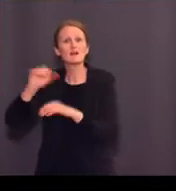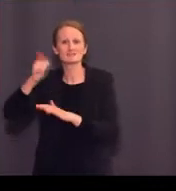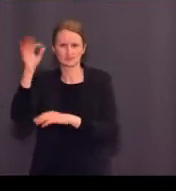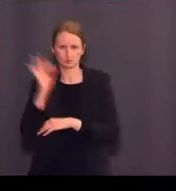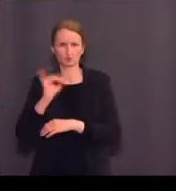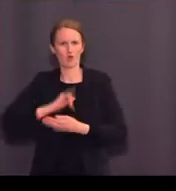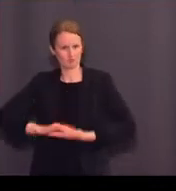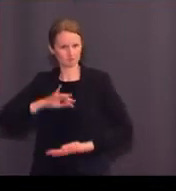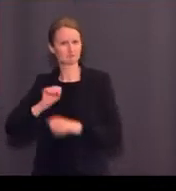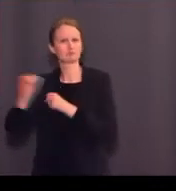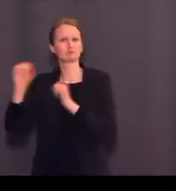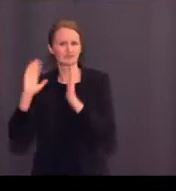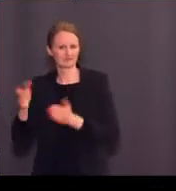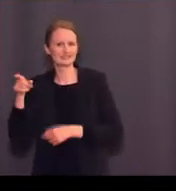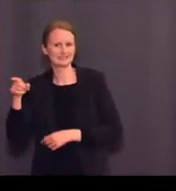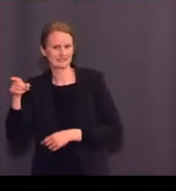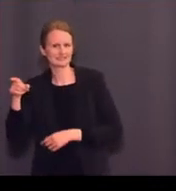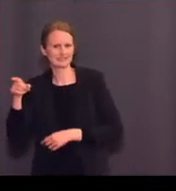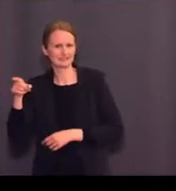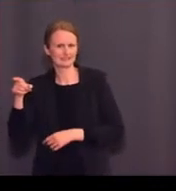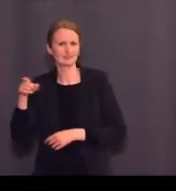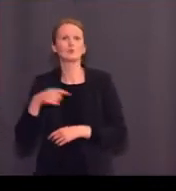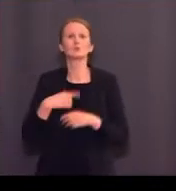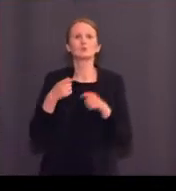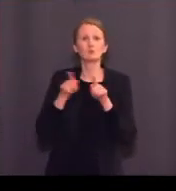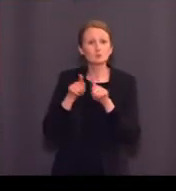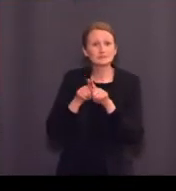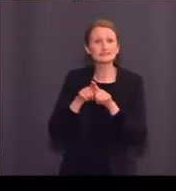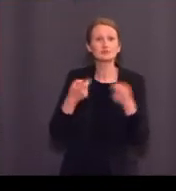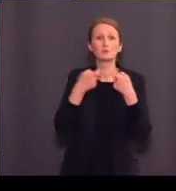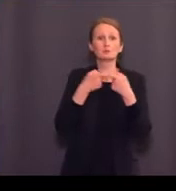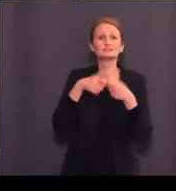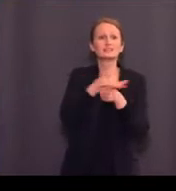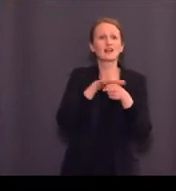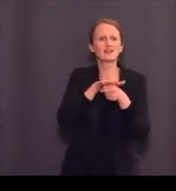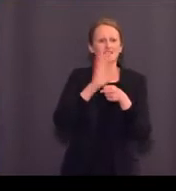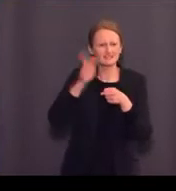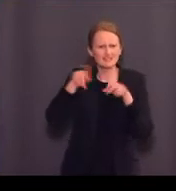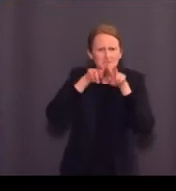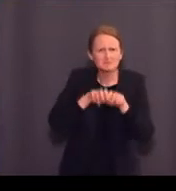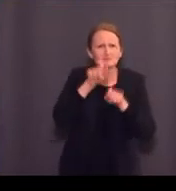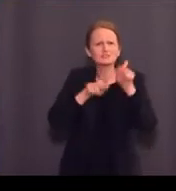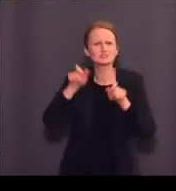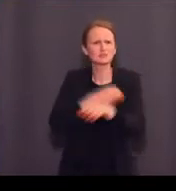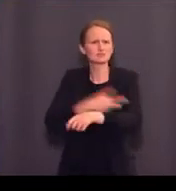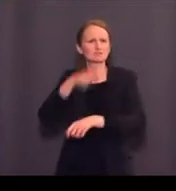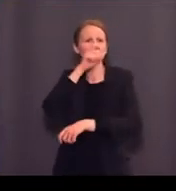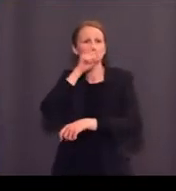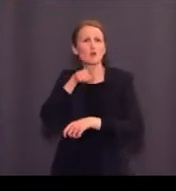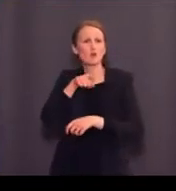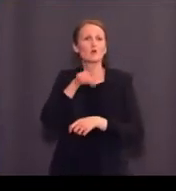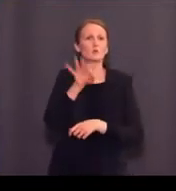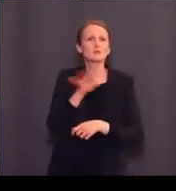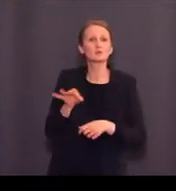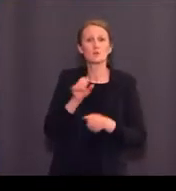on avait de l'ordre de 24-25% de donneurs de sang qui étaient positifs. Les écoles ne semblent